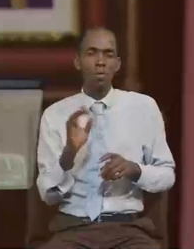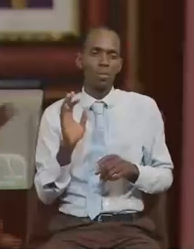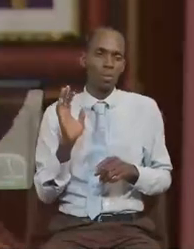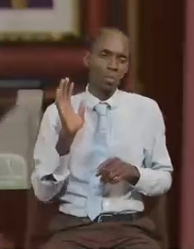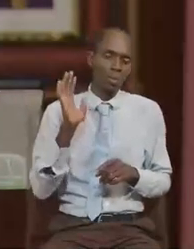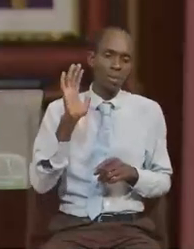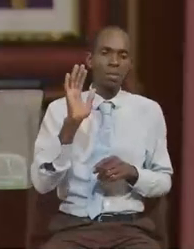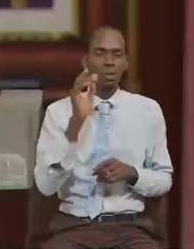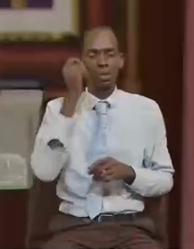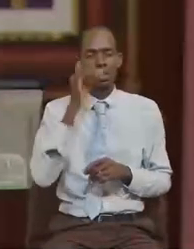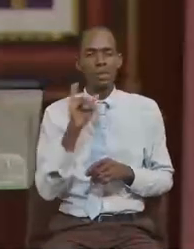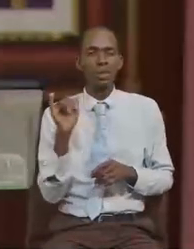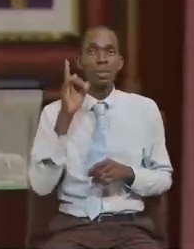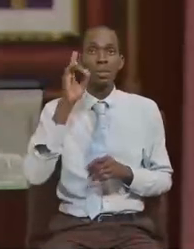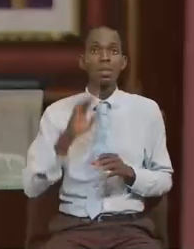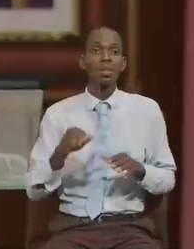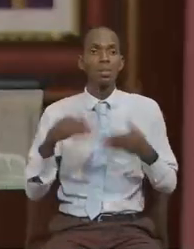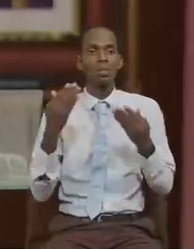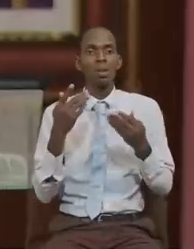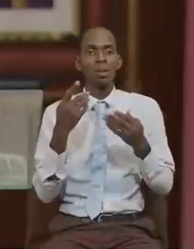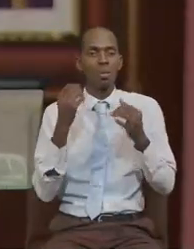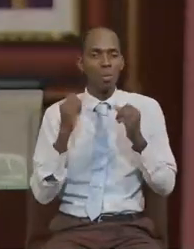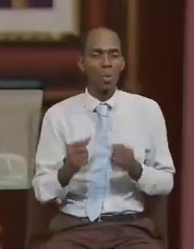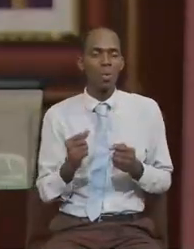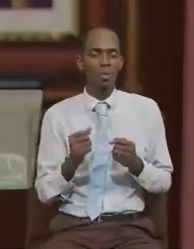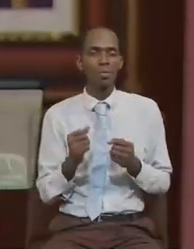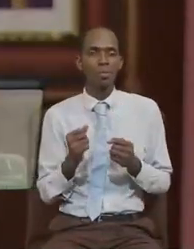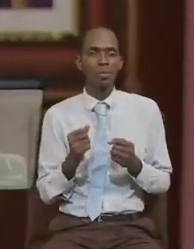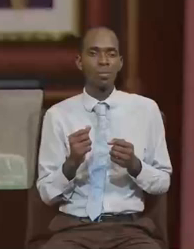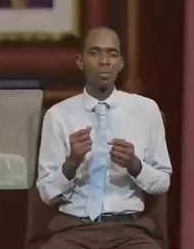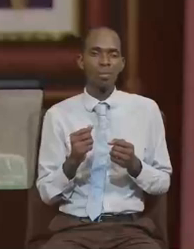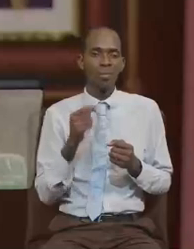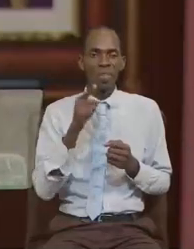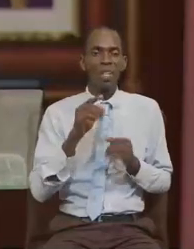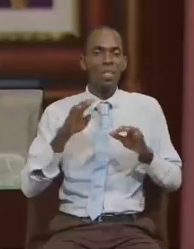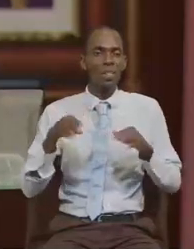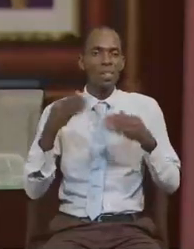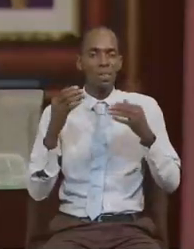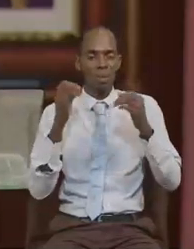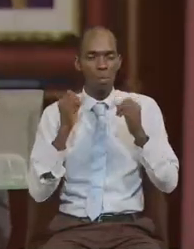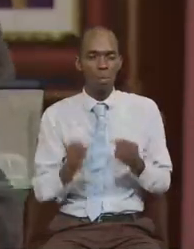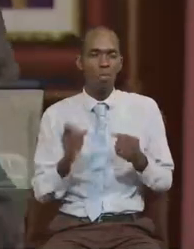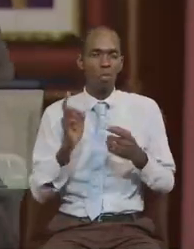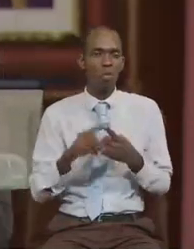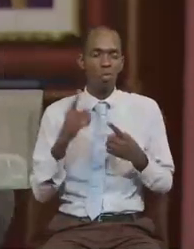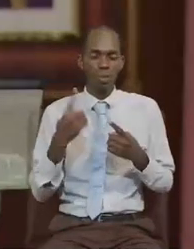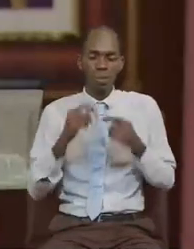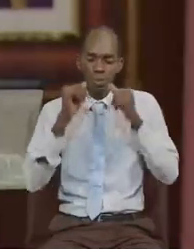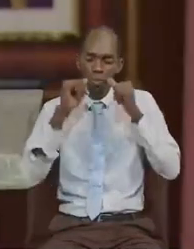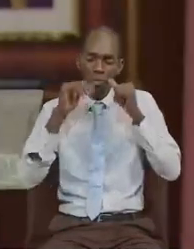la force à celui qui est fatigué. Il donne de la force à celui qui est fatigué. Ce